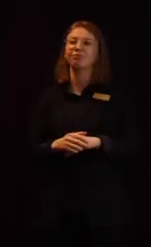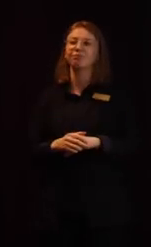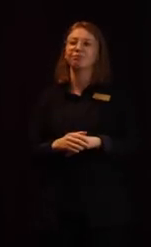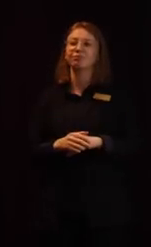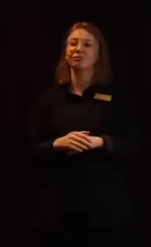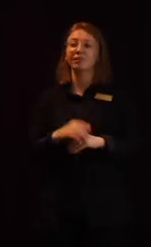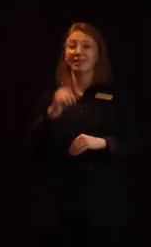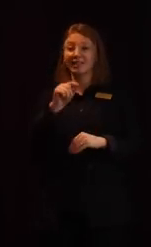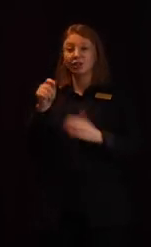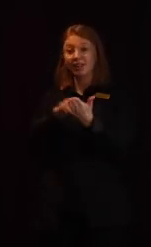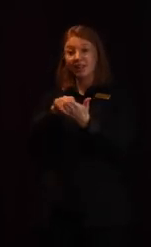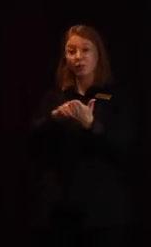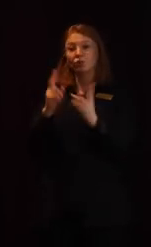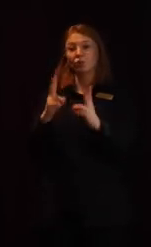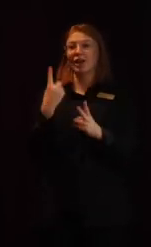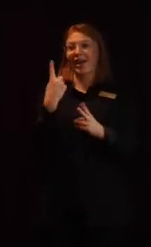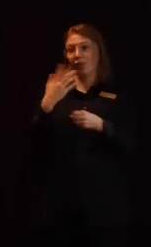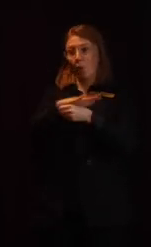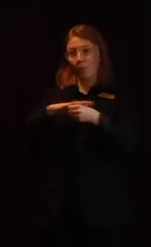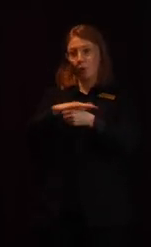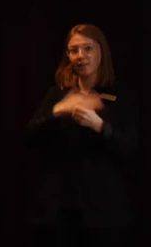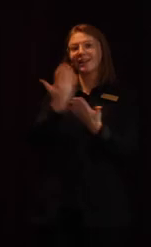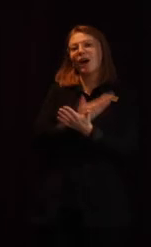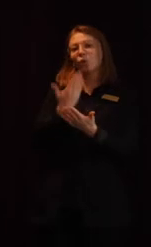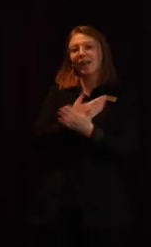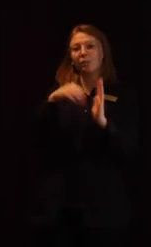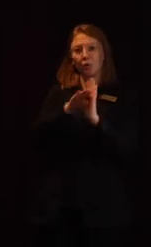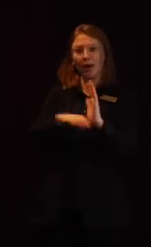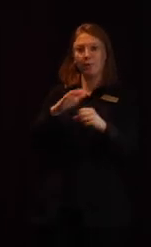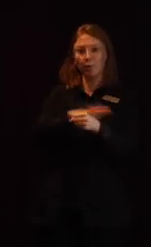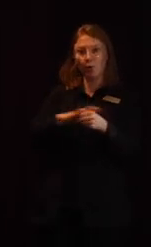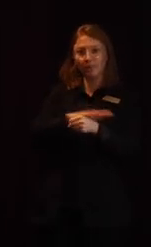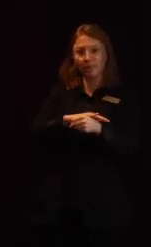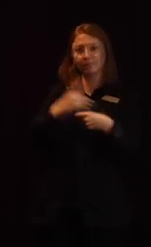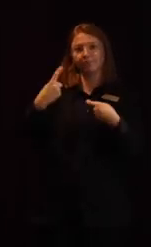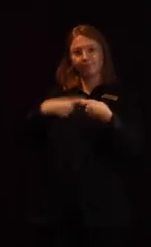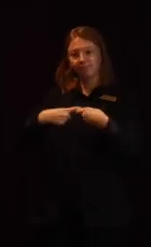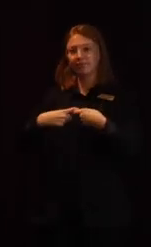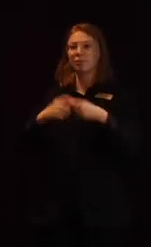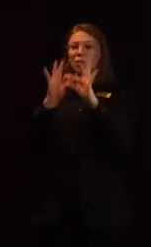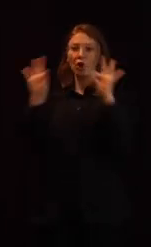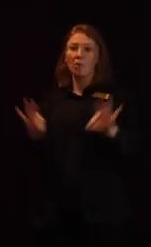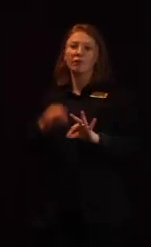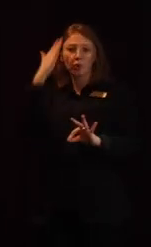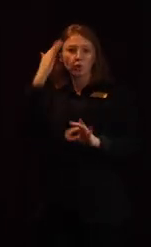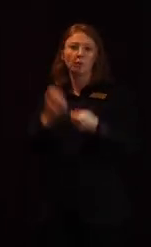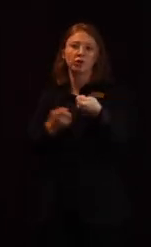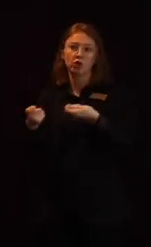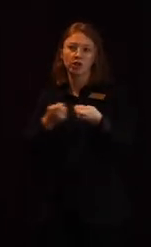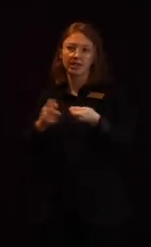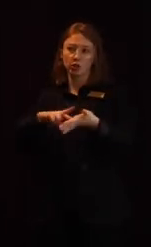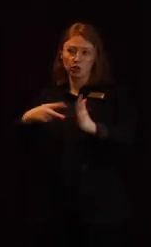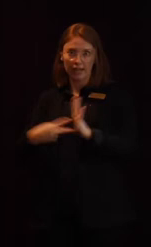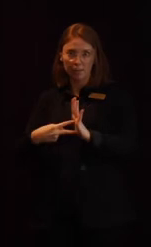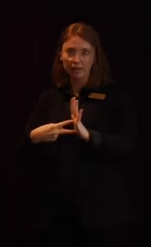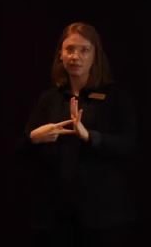nationella programområdena, nu läser jag, inom ramen för kunskapsstyrningssystemet med uppdrag att bland annat leda och samordna kunskap inom sitt